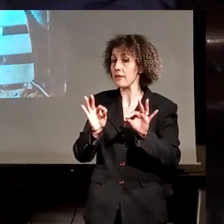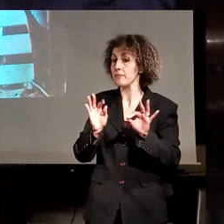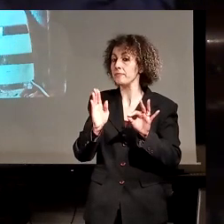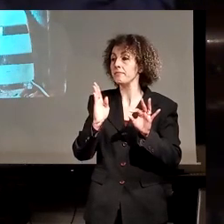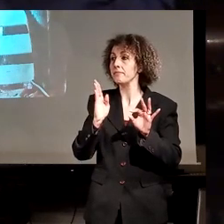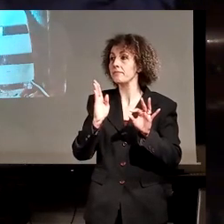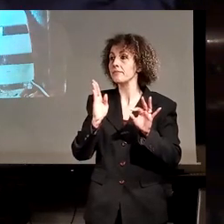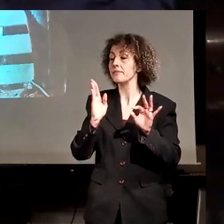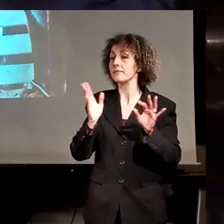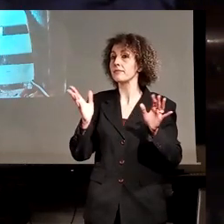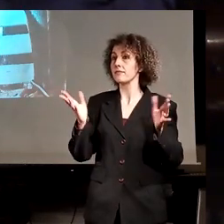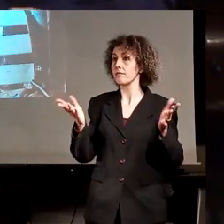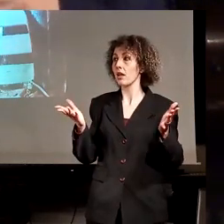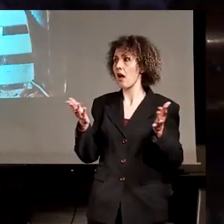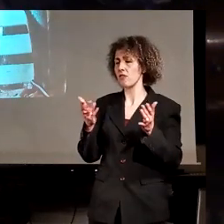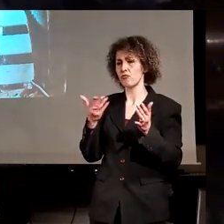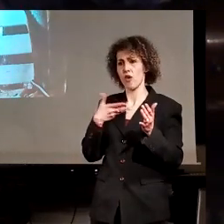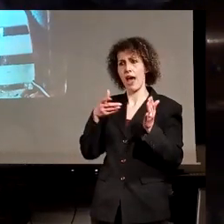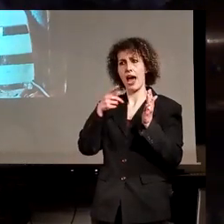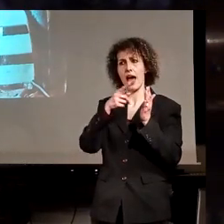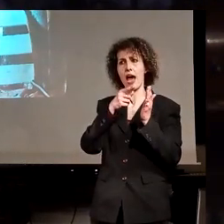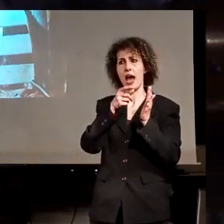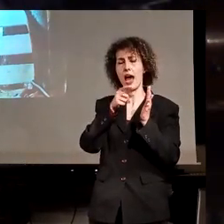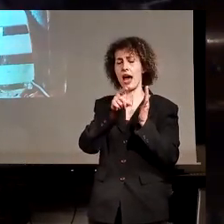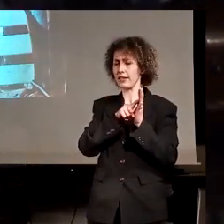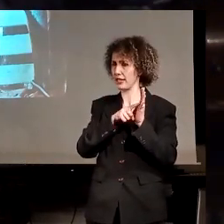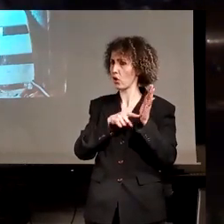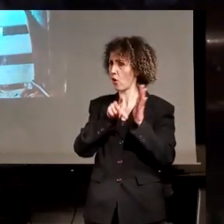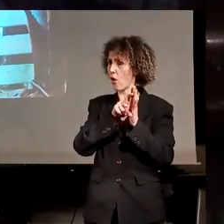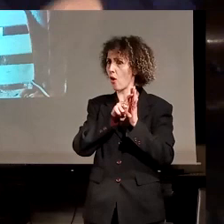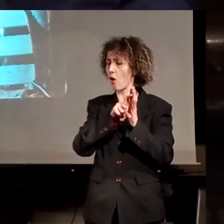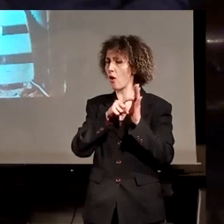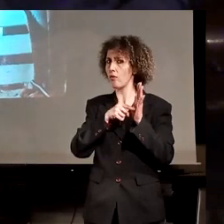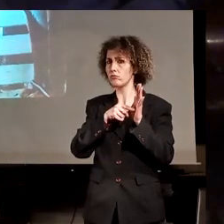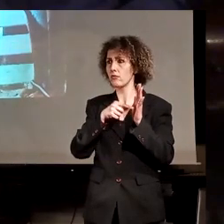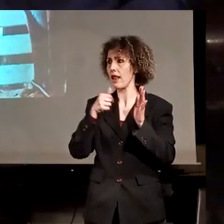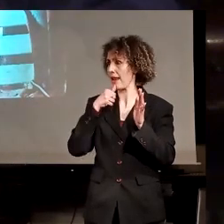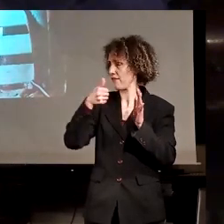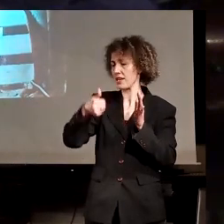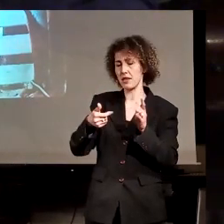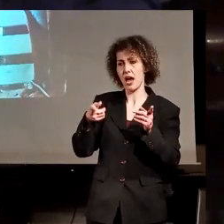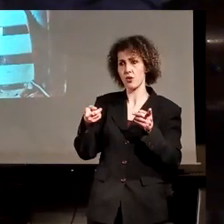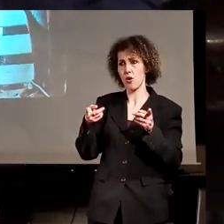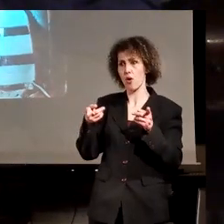di l'ennesimo anniversario perché oramai se